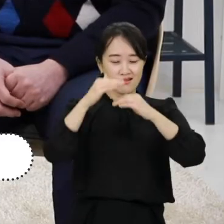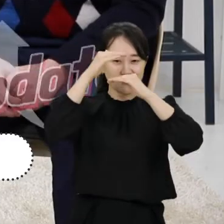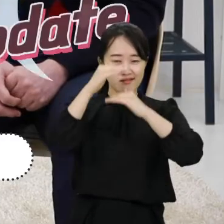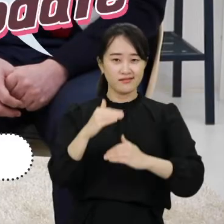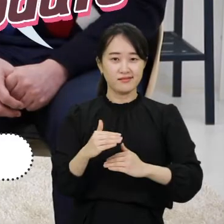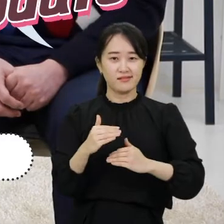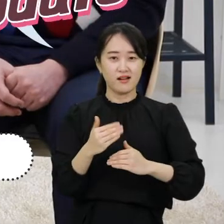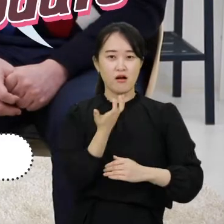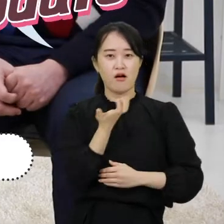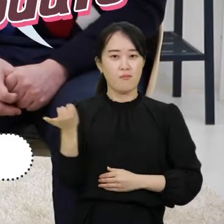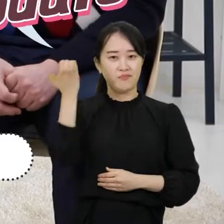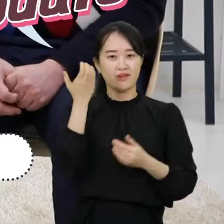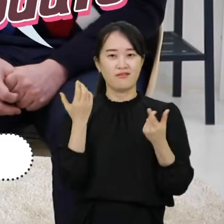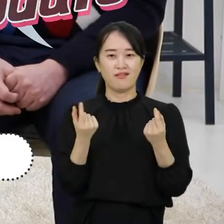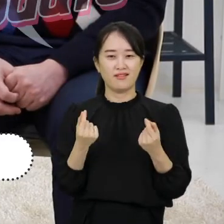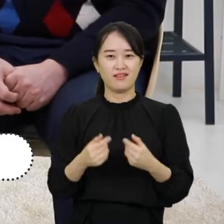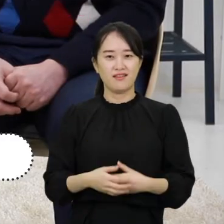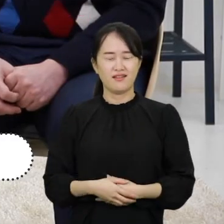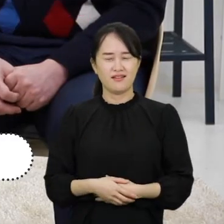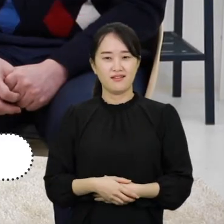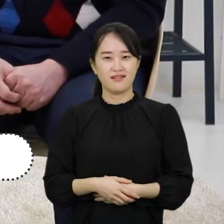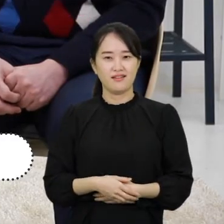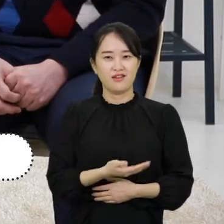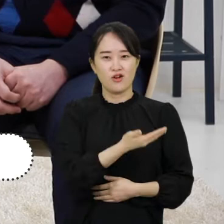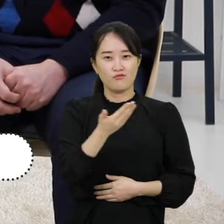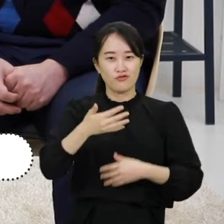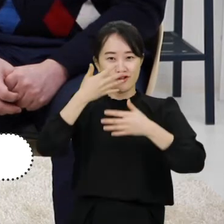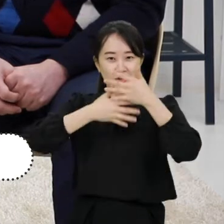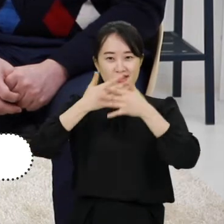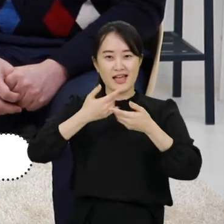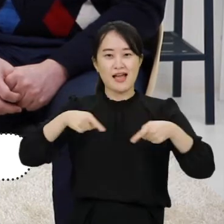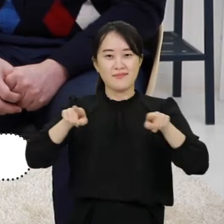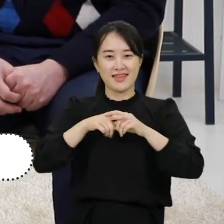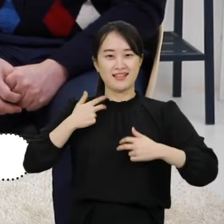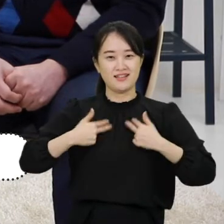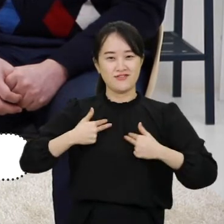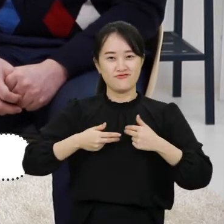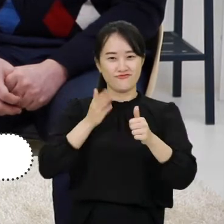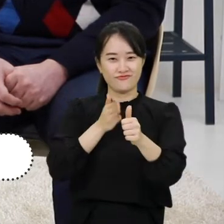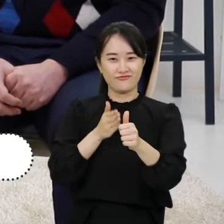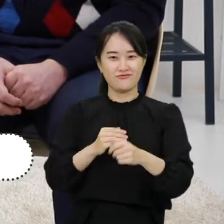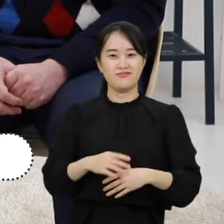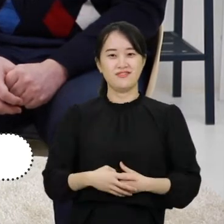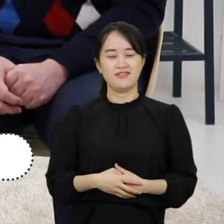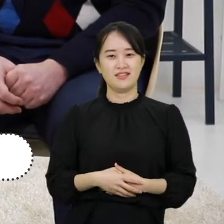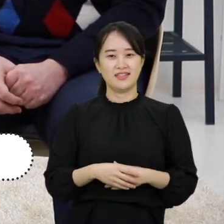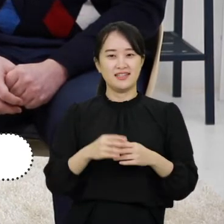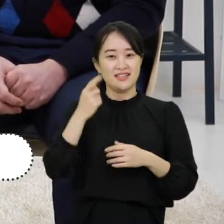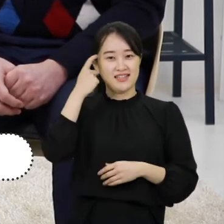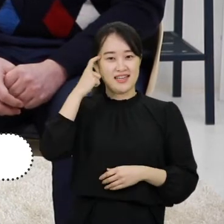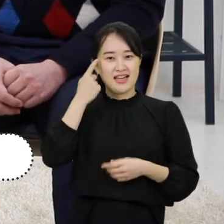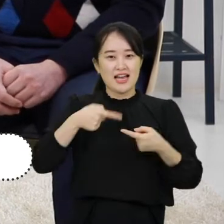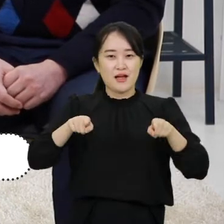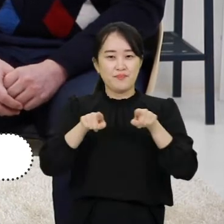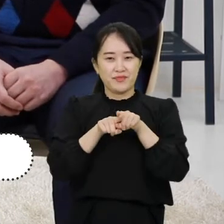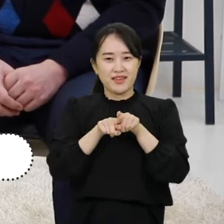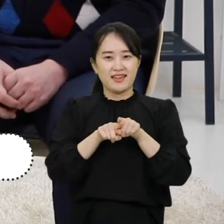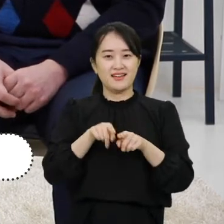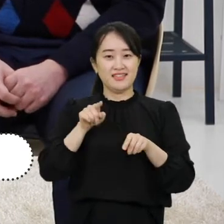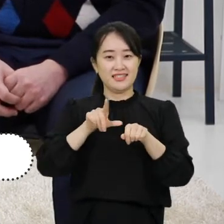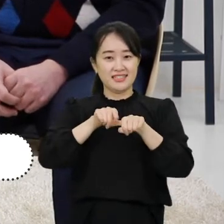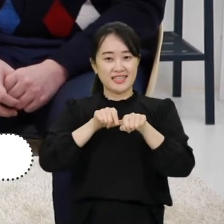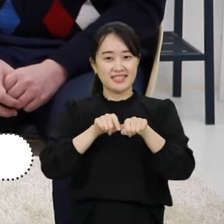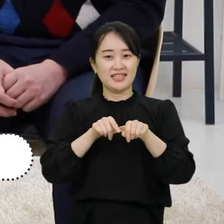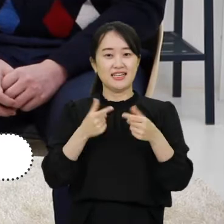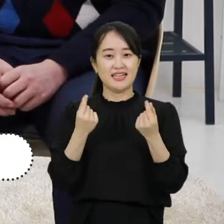어떻게 보면 소프트웨어 업데이트야. 이렇게 해서 여러분들이 저희 영상을 함께 즐겨주시고 우리 소프트웨어 시민의식을 함께 좀